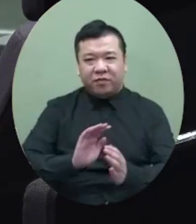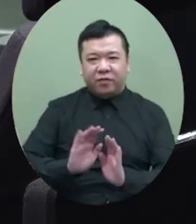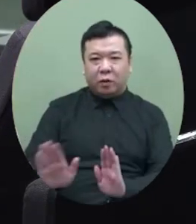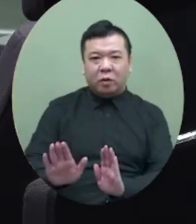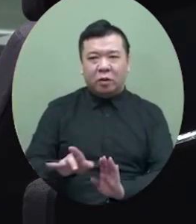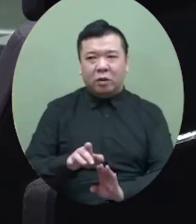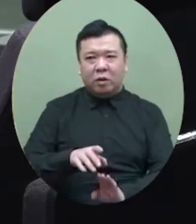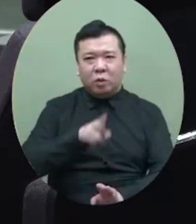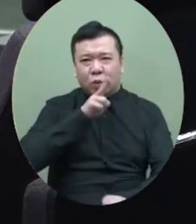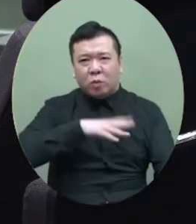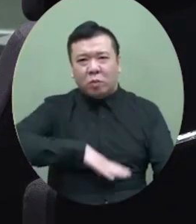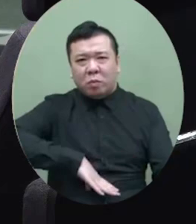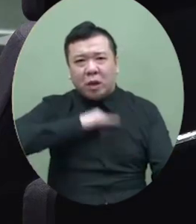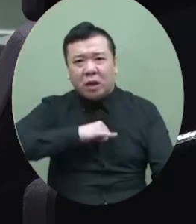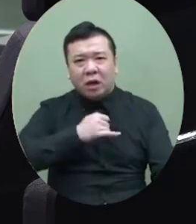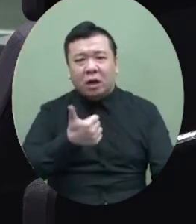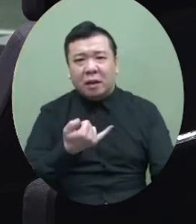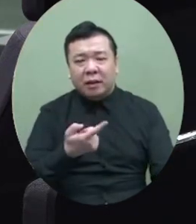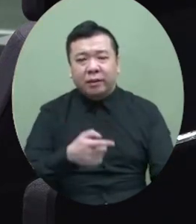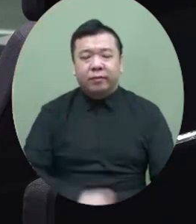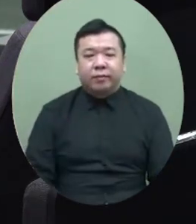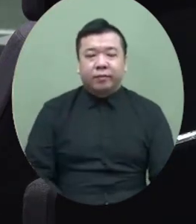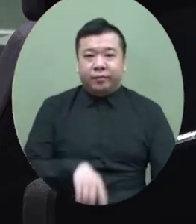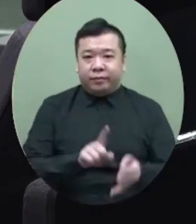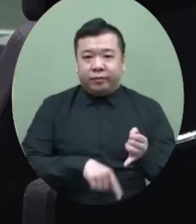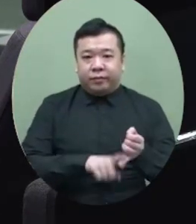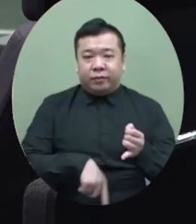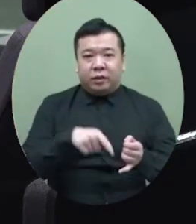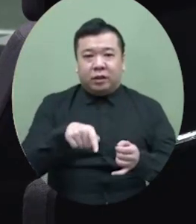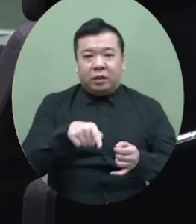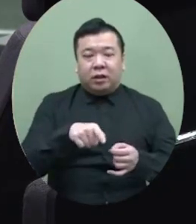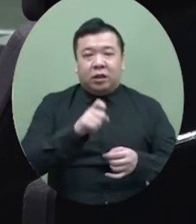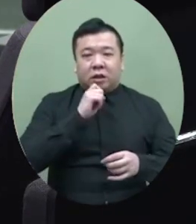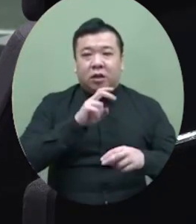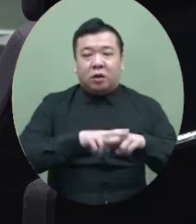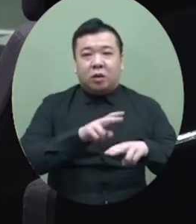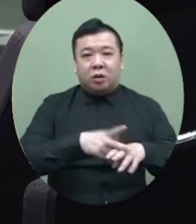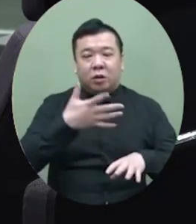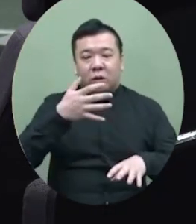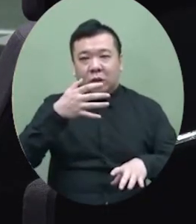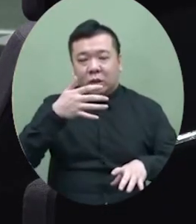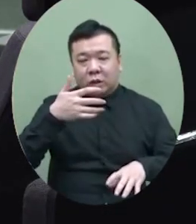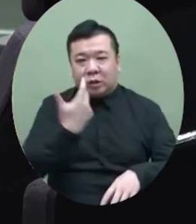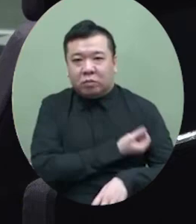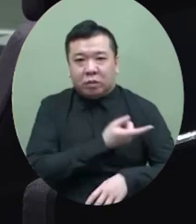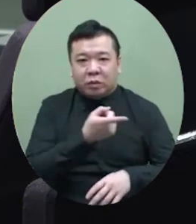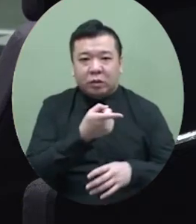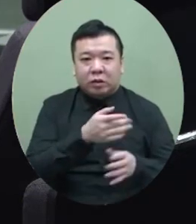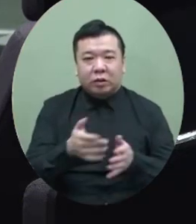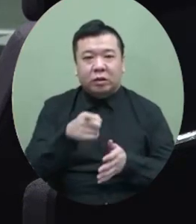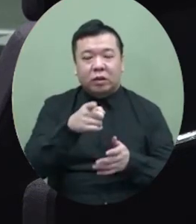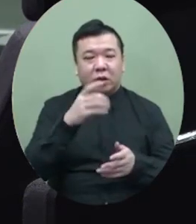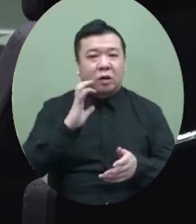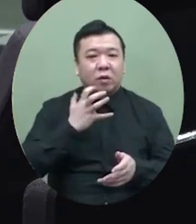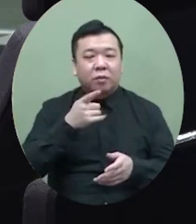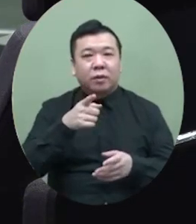係即係有啲不滿咧？咁最尾就係嗰個國藥嗰個滅活疫苗。咁其實澳門嗰邊咧就